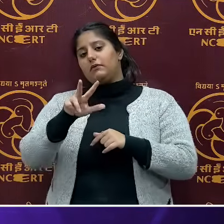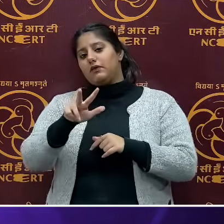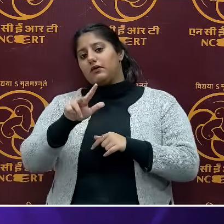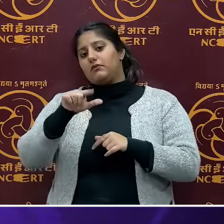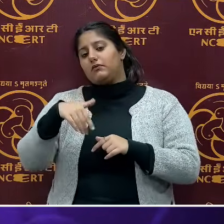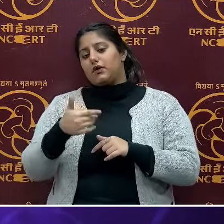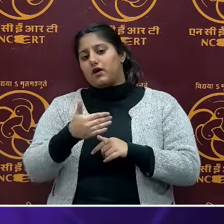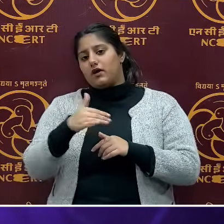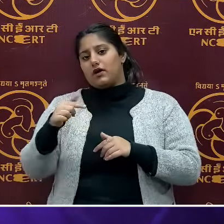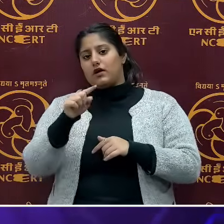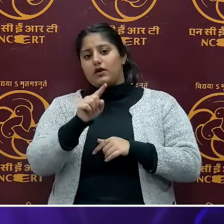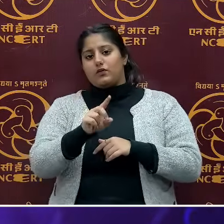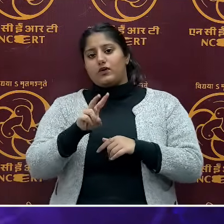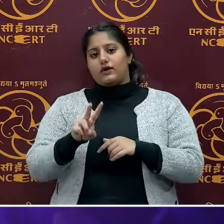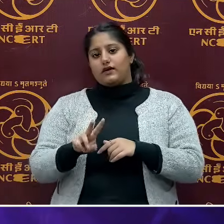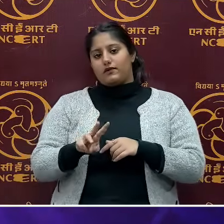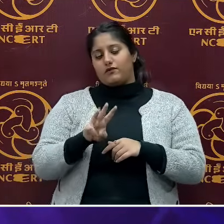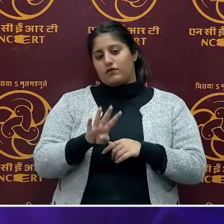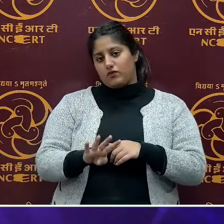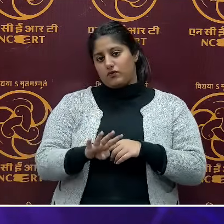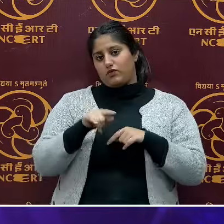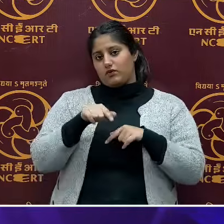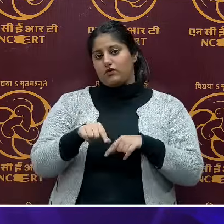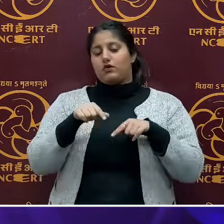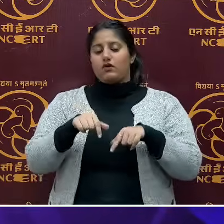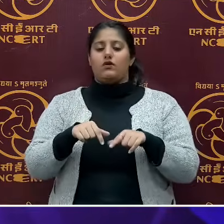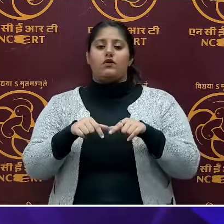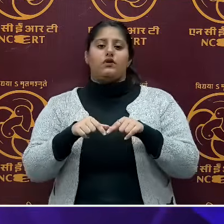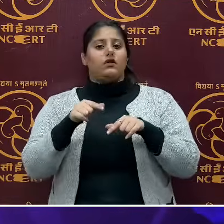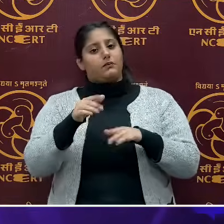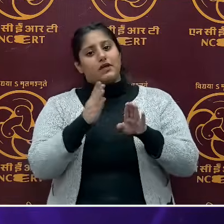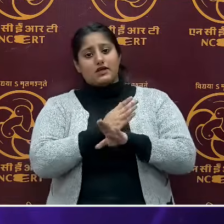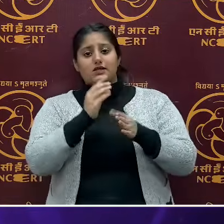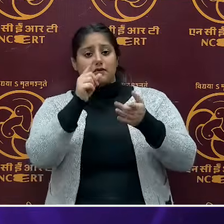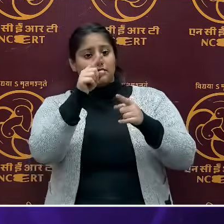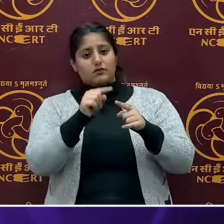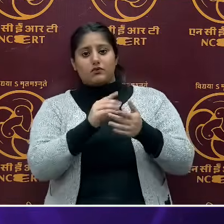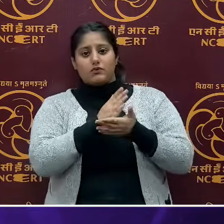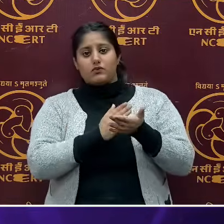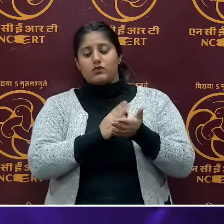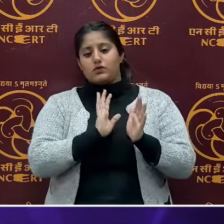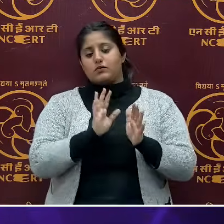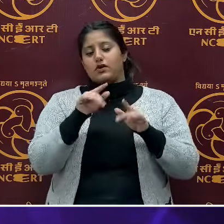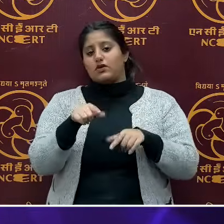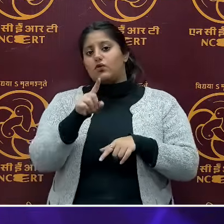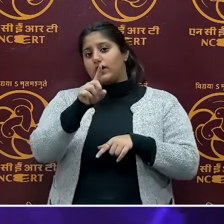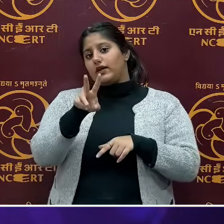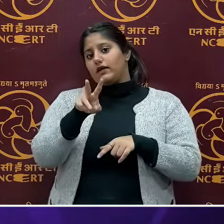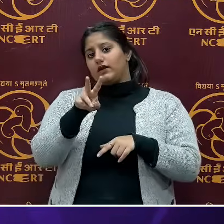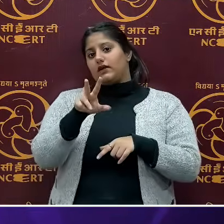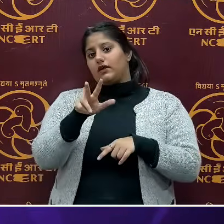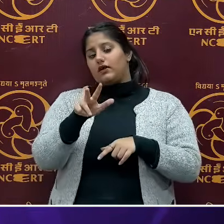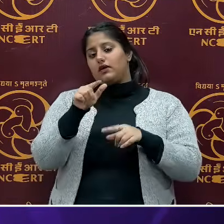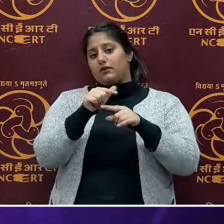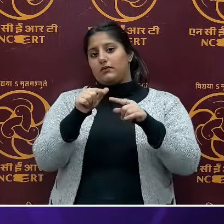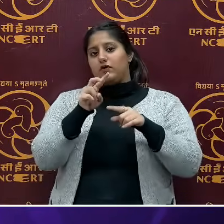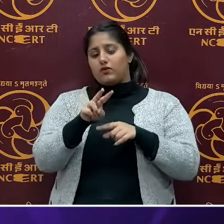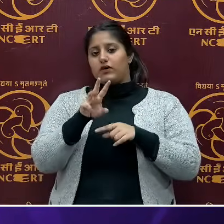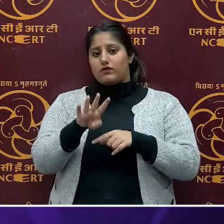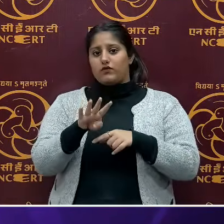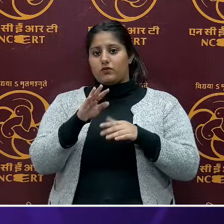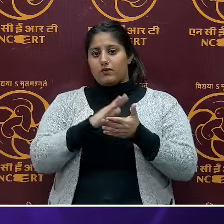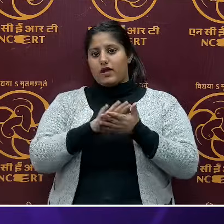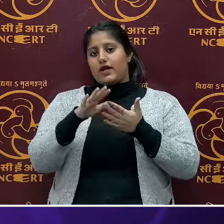18/24 because these are in proportional. ये proportion में है. Now 18 and 24, there is one highest